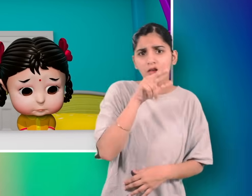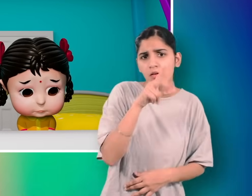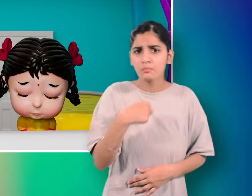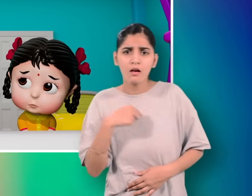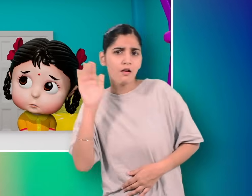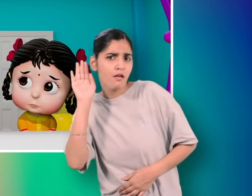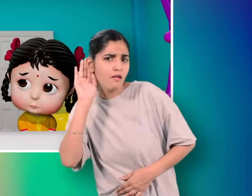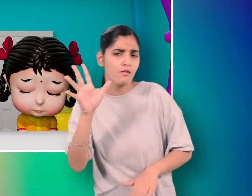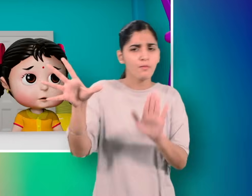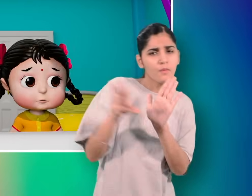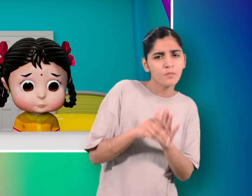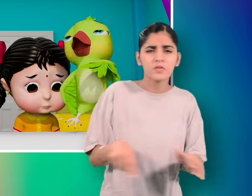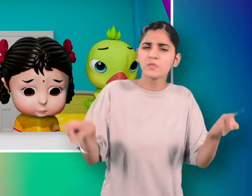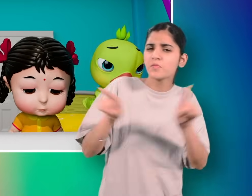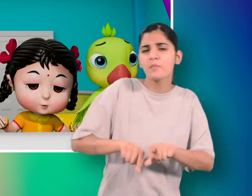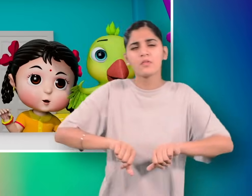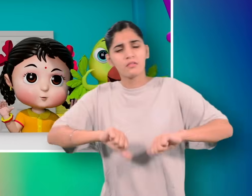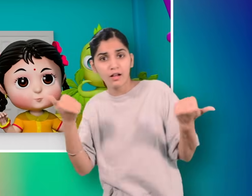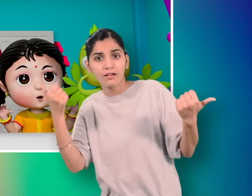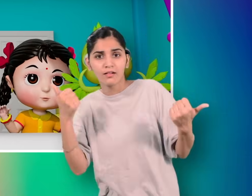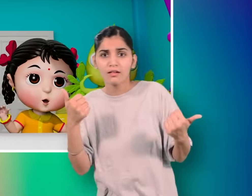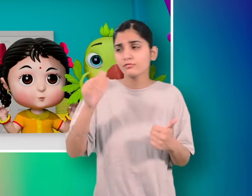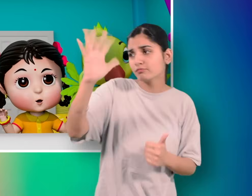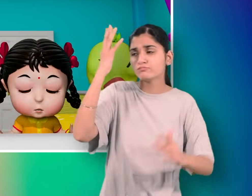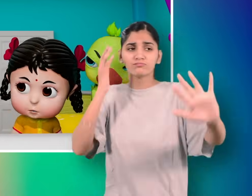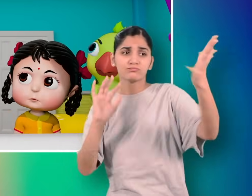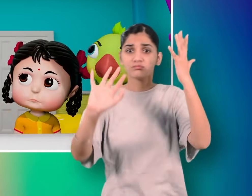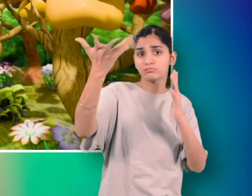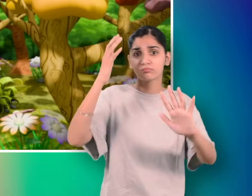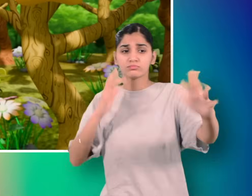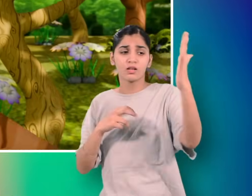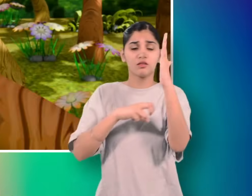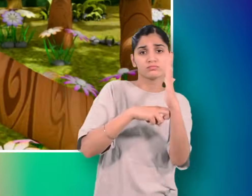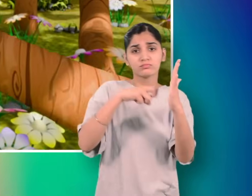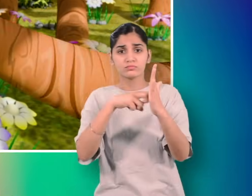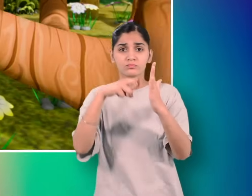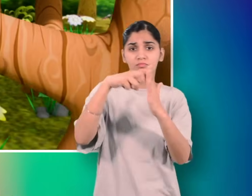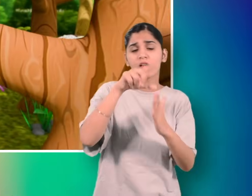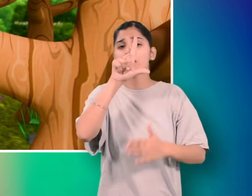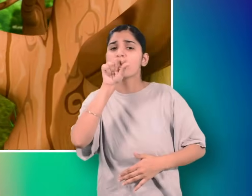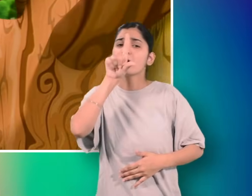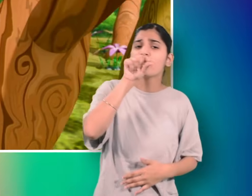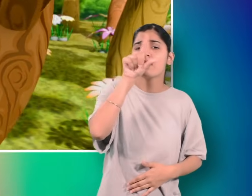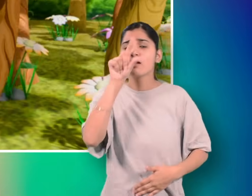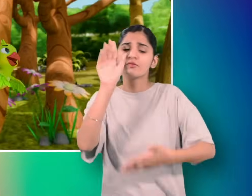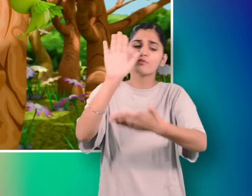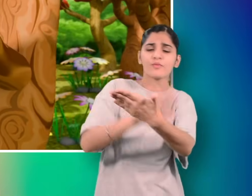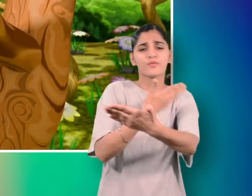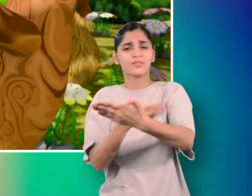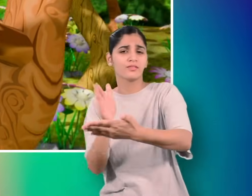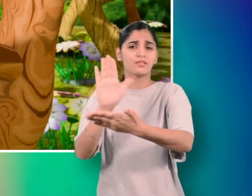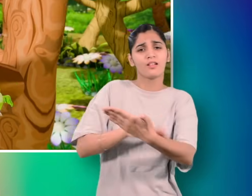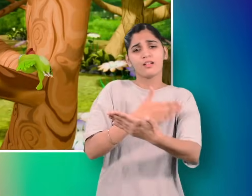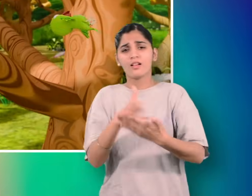तुम जो बोलो नकल तुम्हारी, बोली की कर सकता हूँ। डाल डाल पर उड़ता फिरता, मिट्ठू